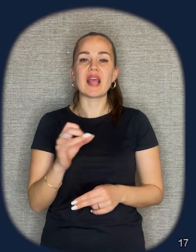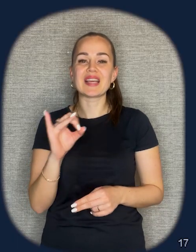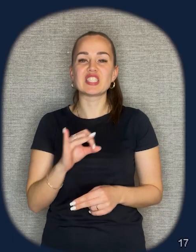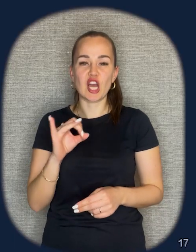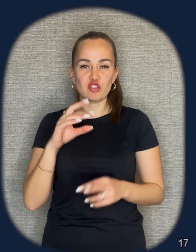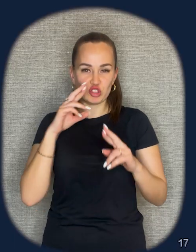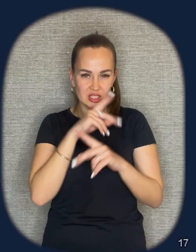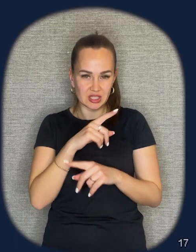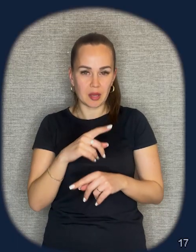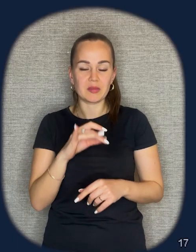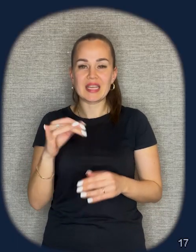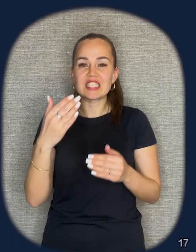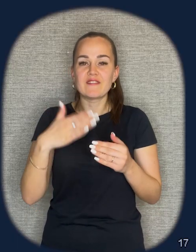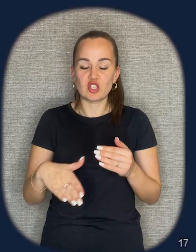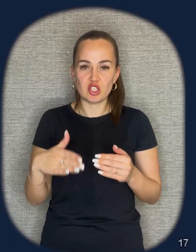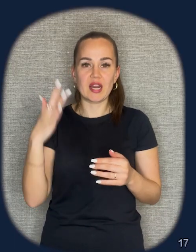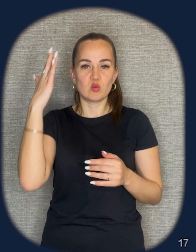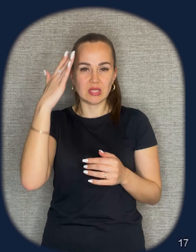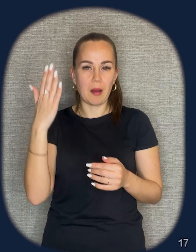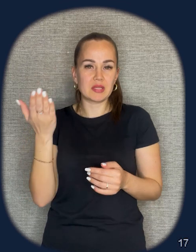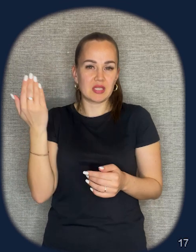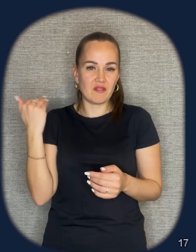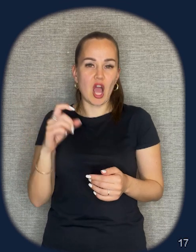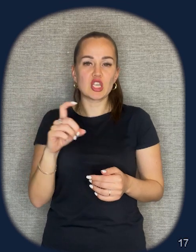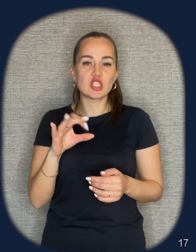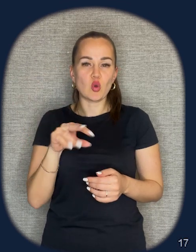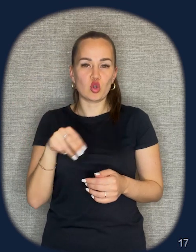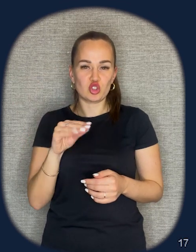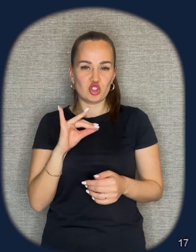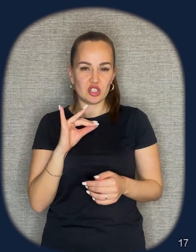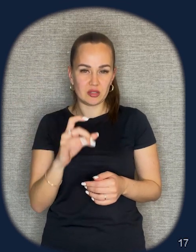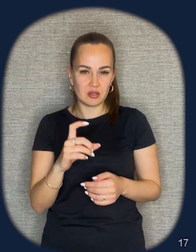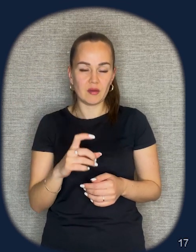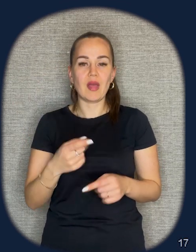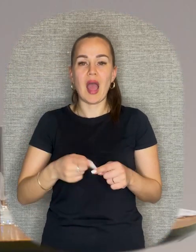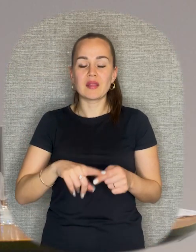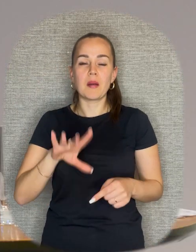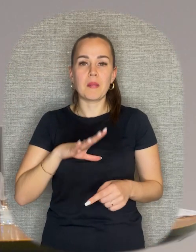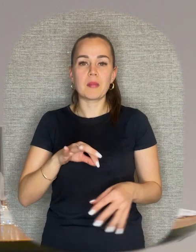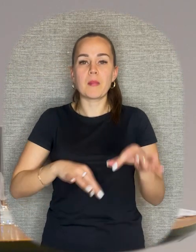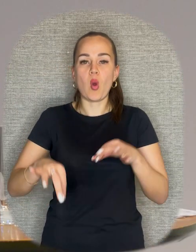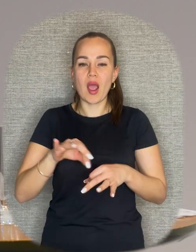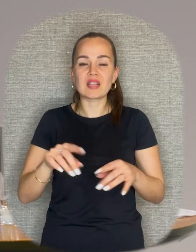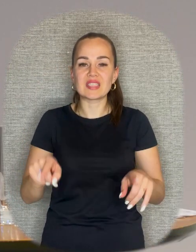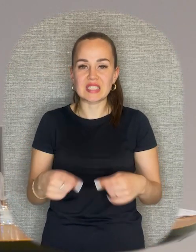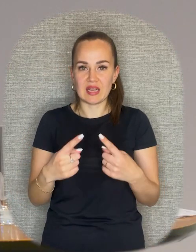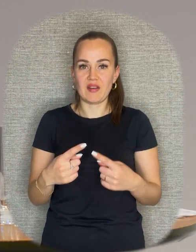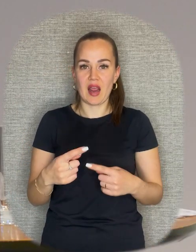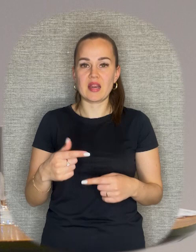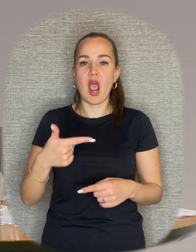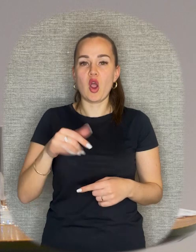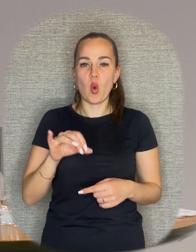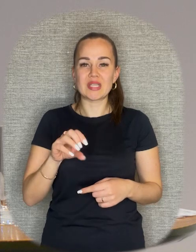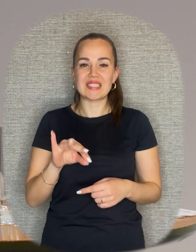вот этой тенденции по исправлению исторических ошибок и завершению замыслов Зодчих стали проекты